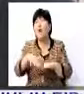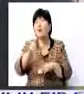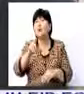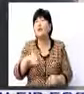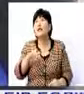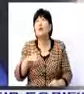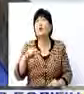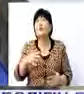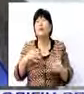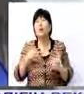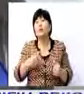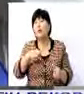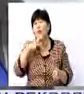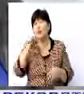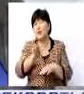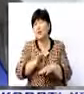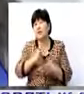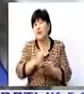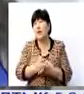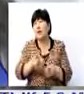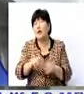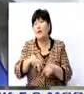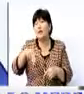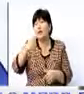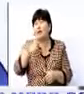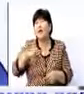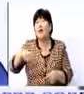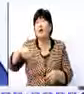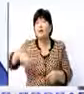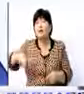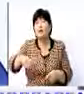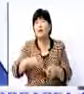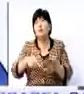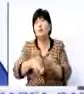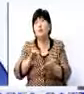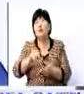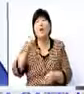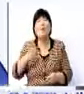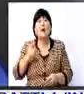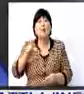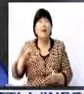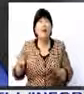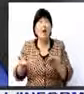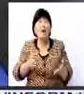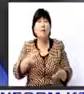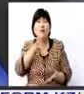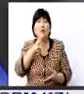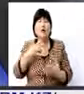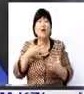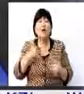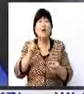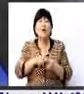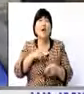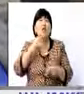Тілектес Жұбаныштың денсаулығы көптен бері сыр беріп жүр. Еркін қимылдай алмайды, таяқтың көмегімен ғана жүреді. Мамандардың қабылдауында болған ақсақал денсаулығына